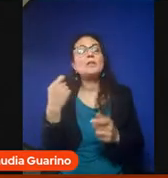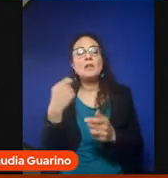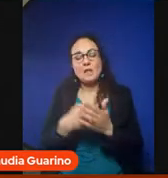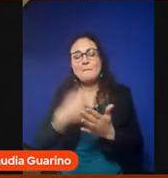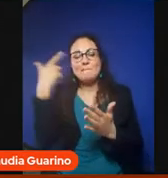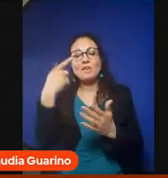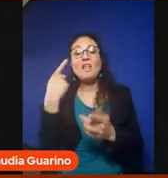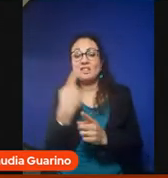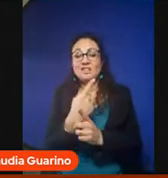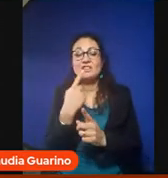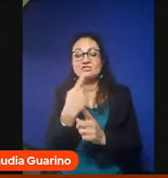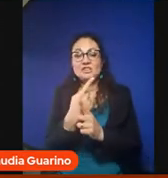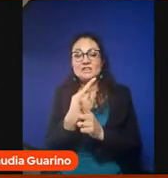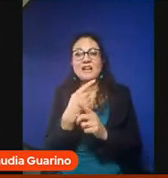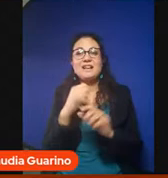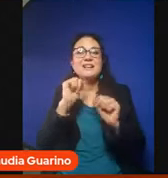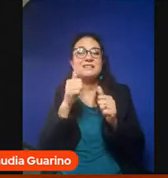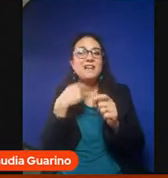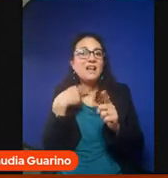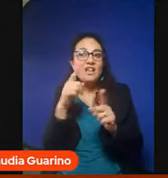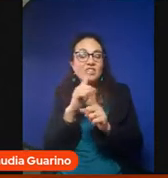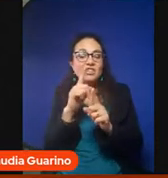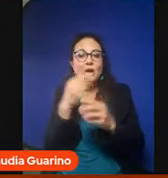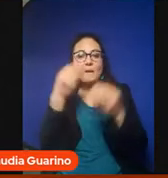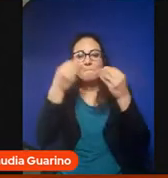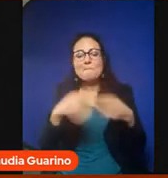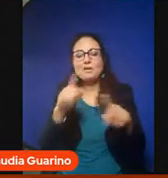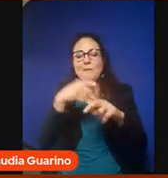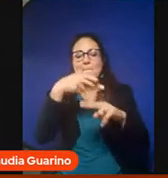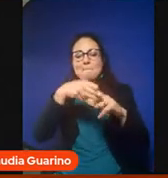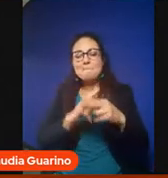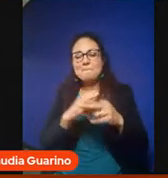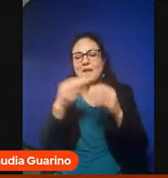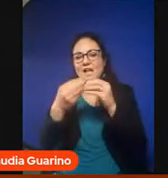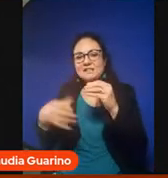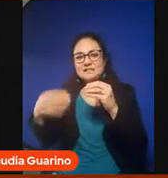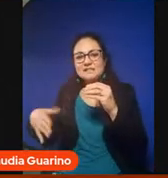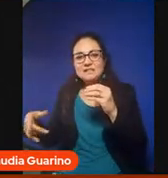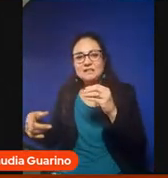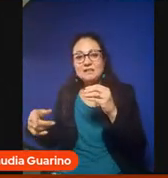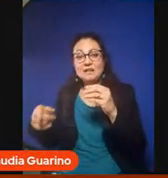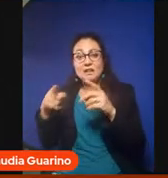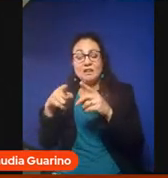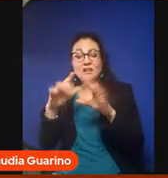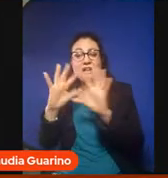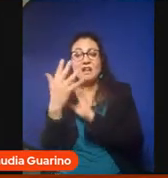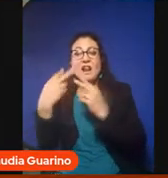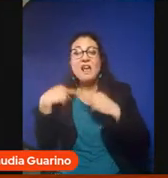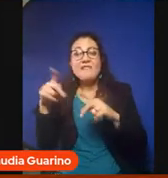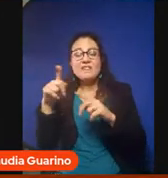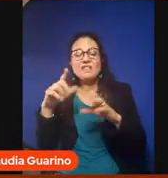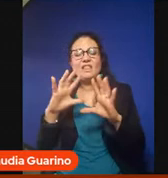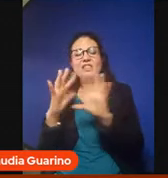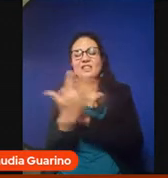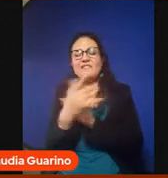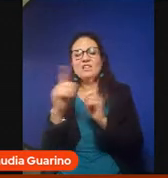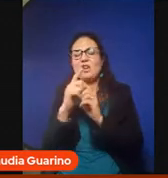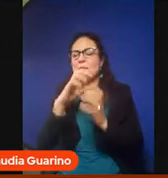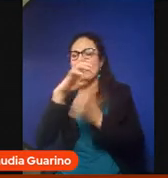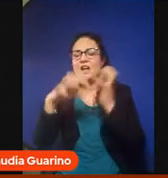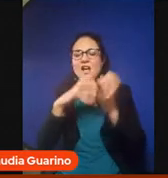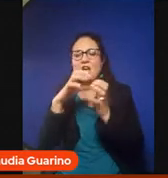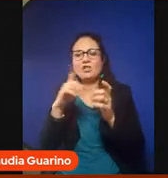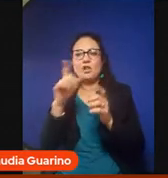no si perdono dei pezzi e alla fine diventa impossibile, imprevedibile e caotico gestire la situazione.